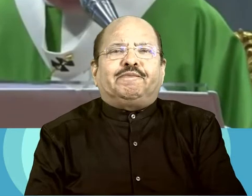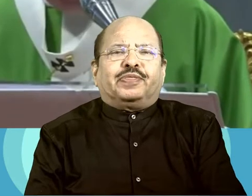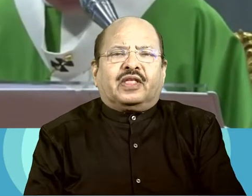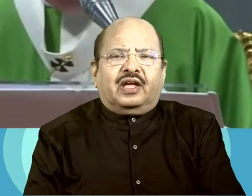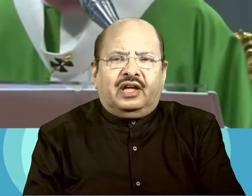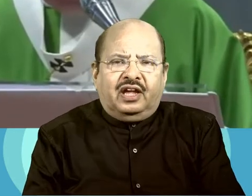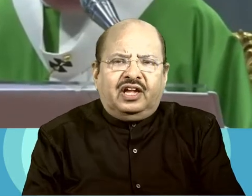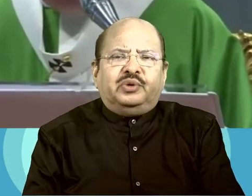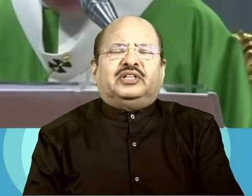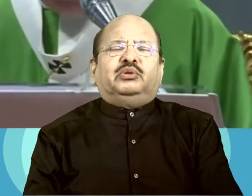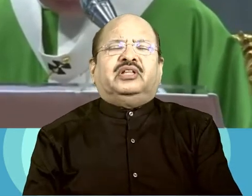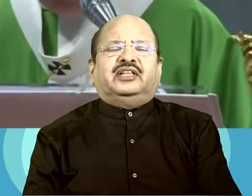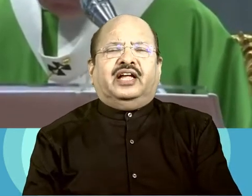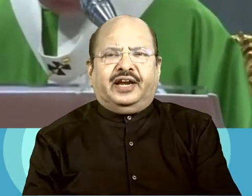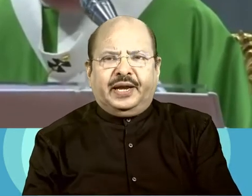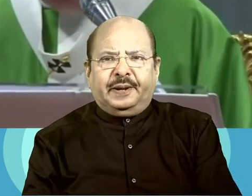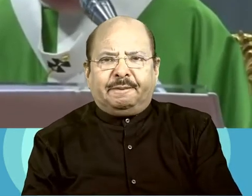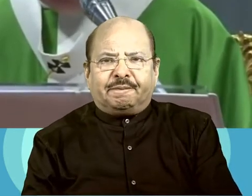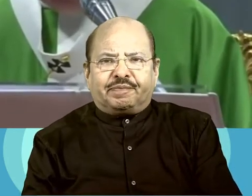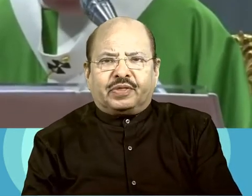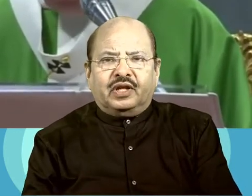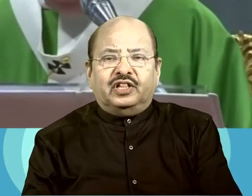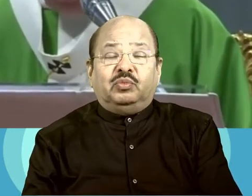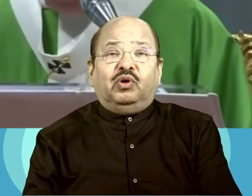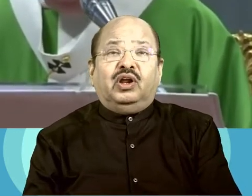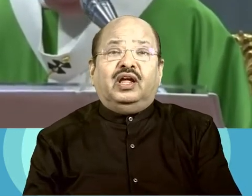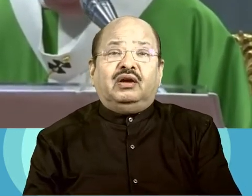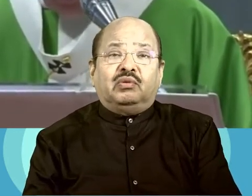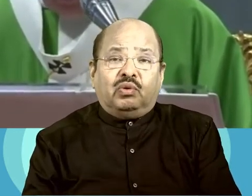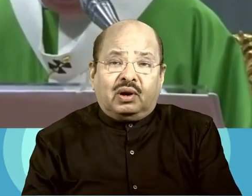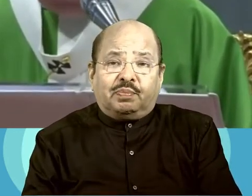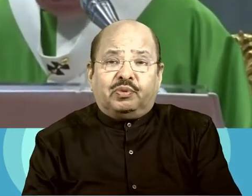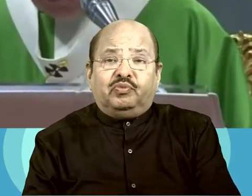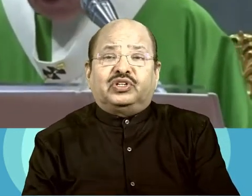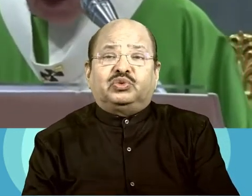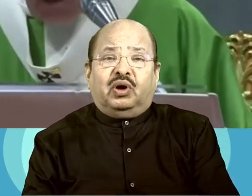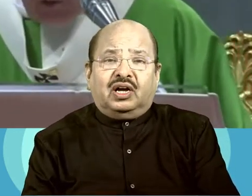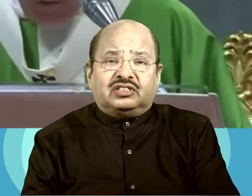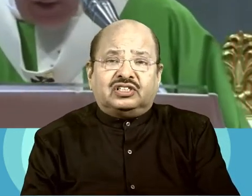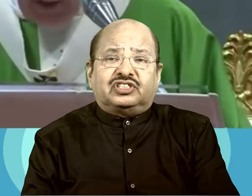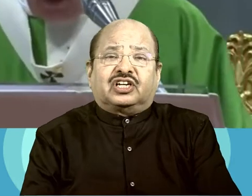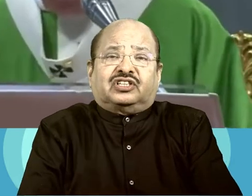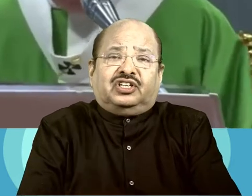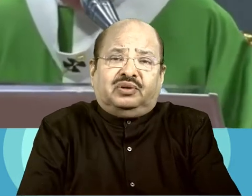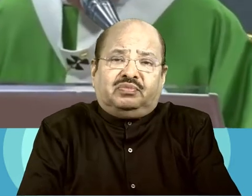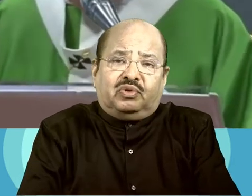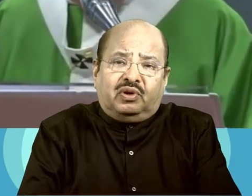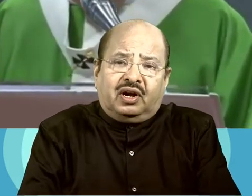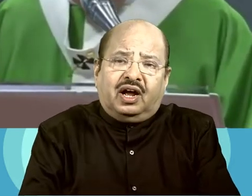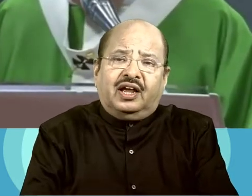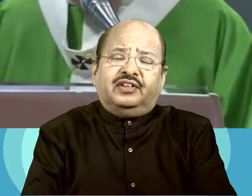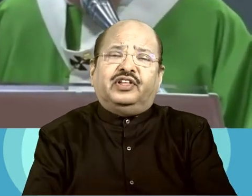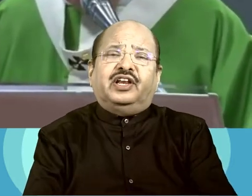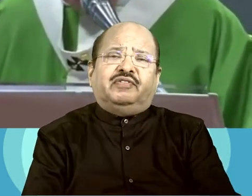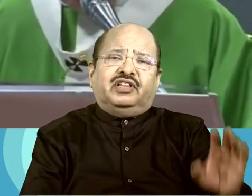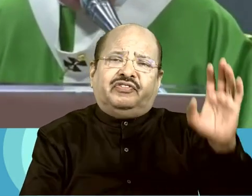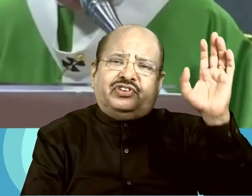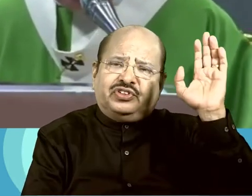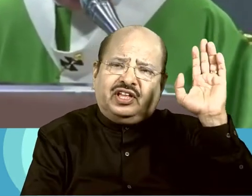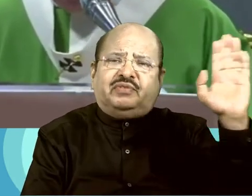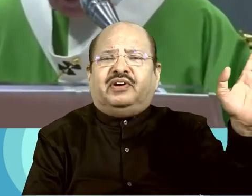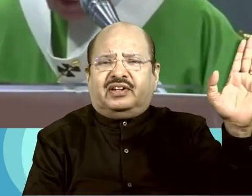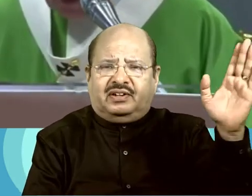സ്നേഹമുള്ളവരെ, ഈ യുവത്വത്തിൽ തന്നെ ഇതുപോലെ ഉറപ്പും വിശ്വാസ ശക്തിയും ഉണ്ടായ